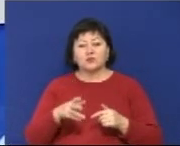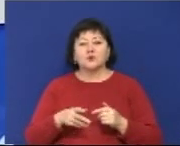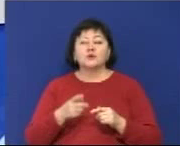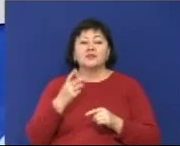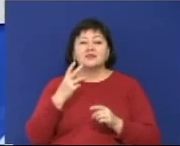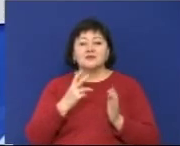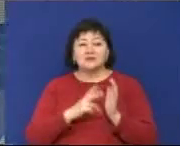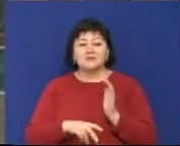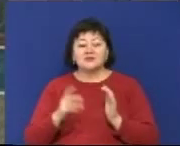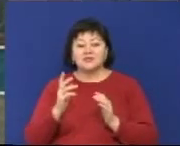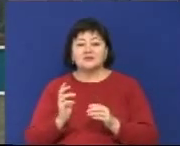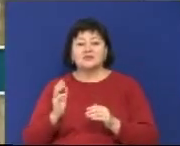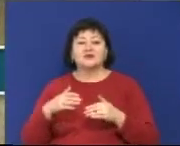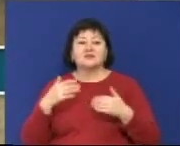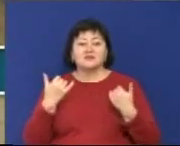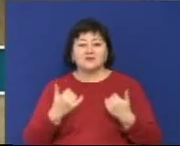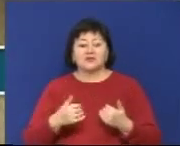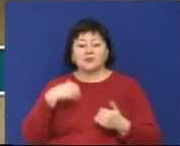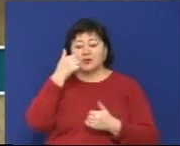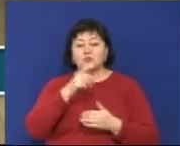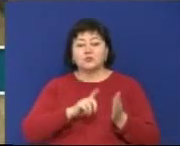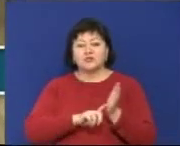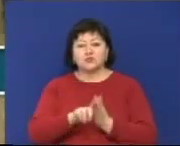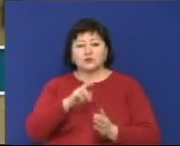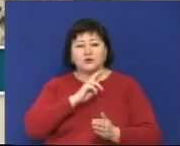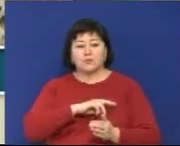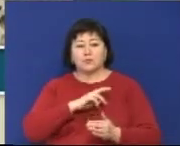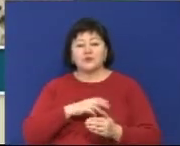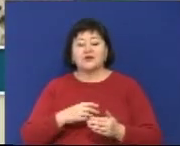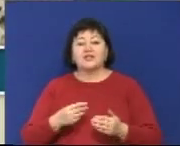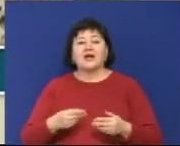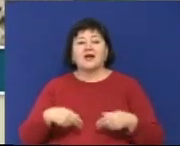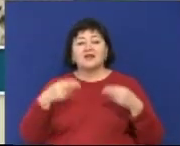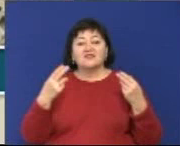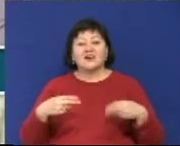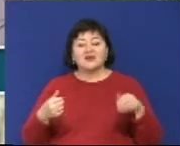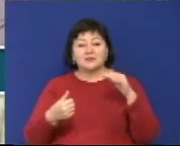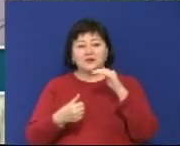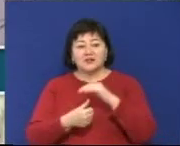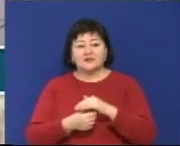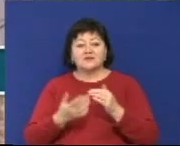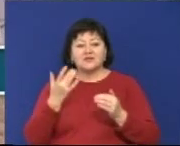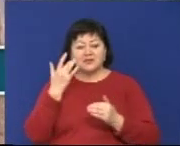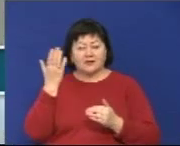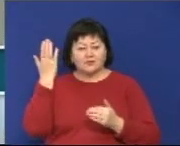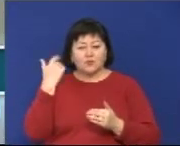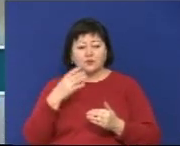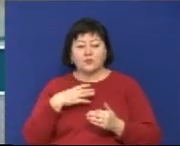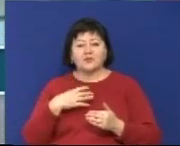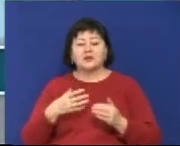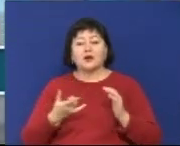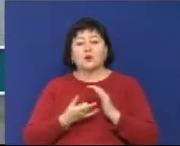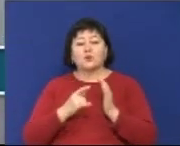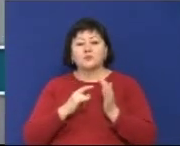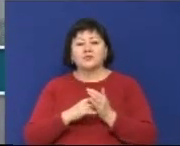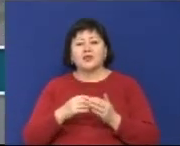году. Дворец бракосочетания Туркестана. До этого все торжества проходили в комнате управления юстиции. Теперь для